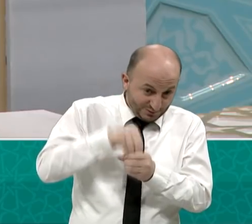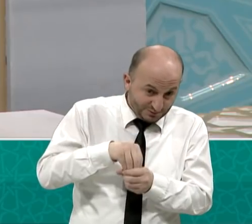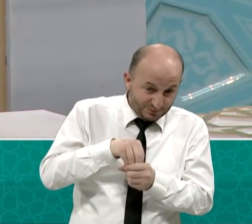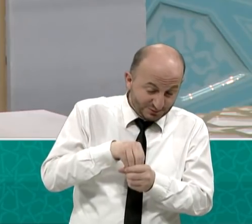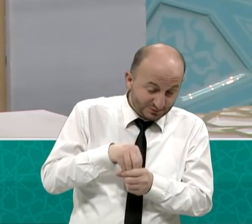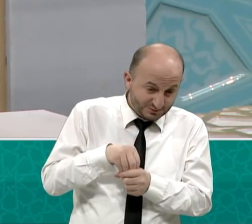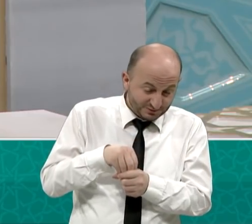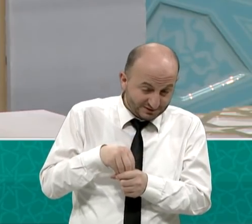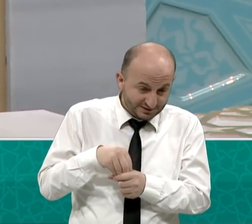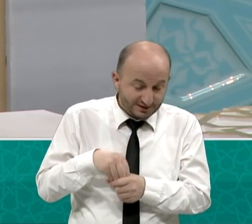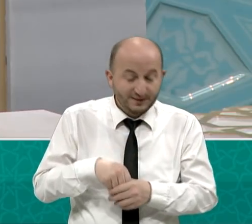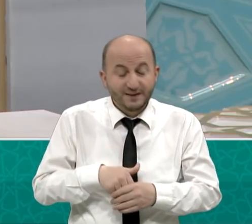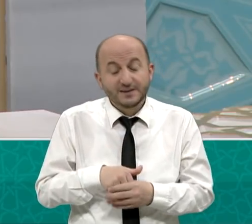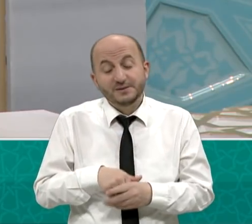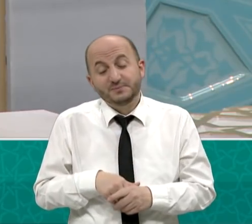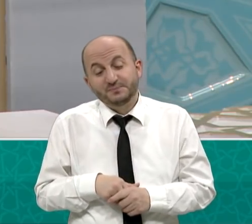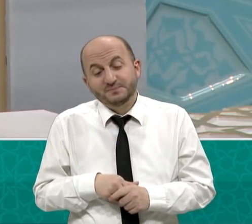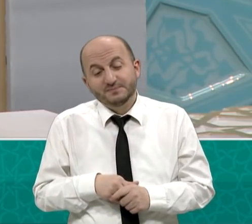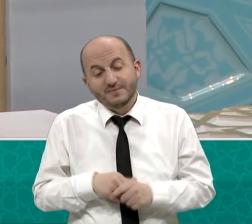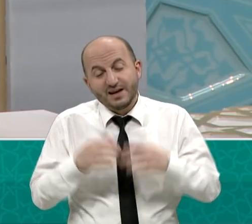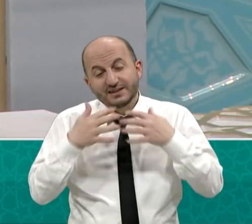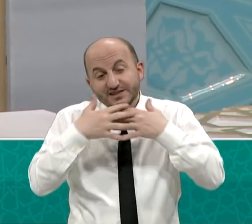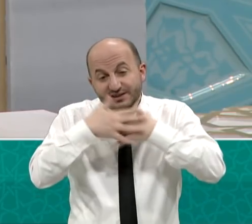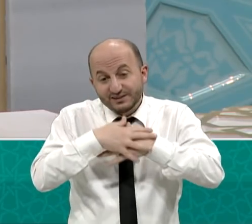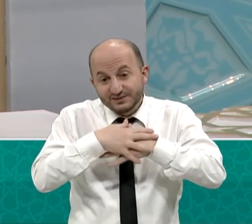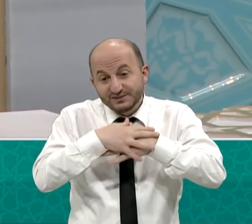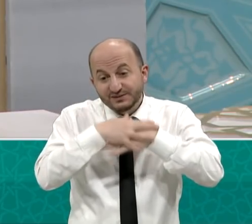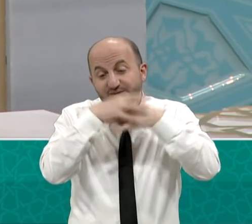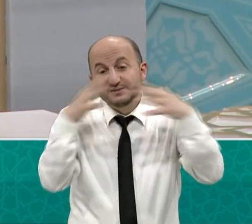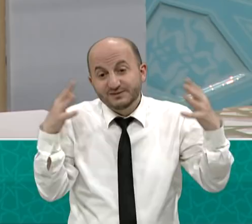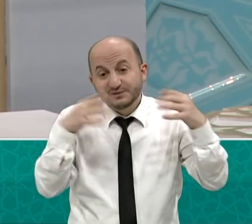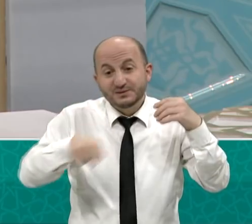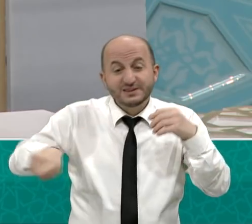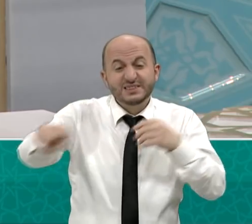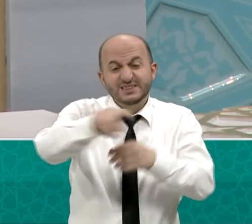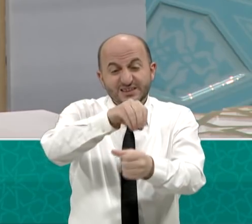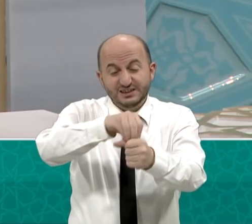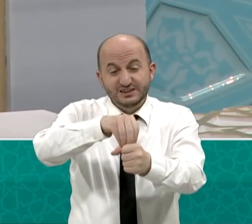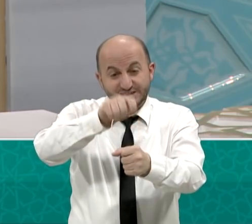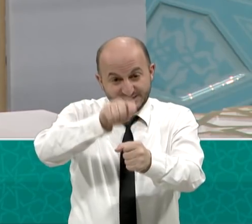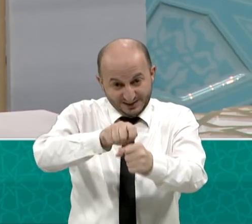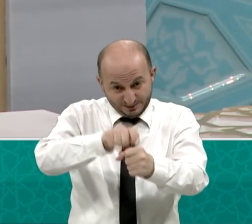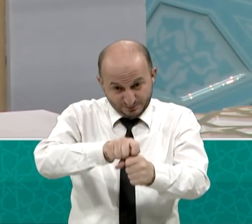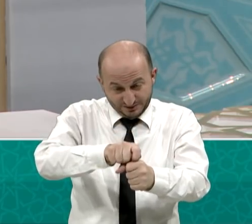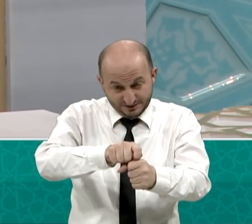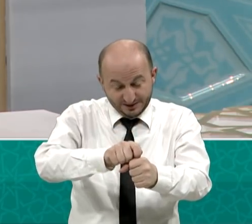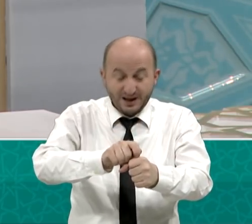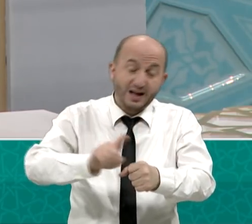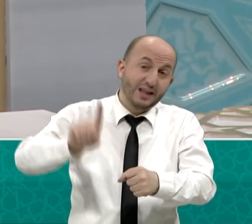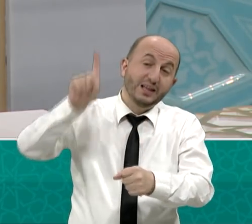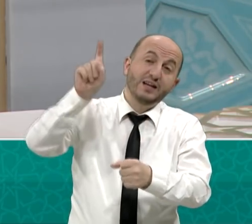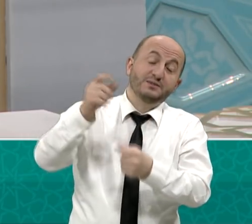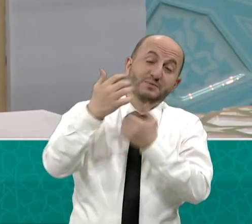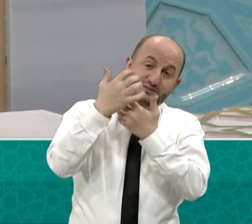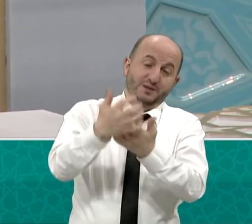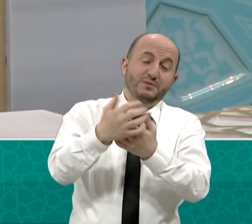lekumul leyle ven nehar geceyi gündüzü sizin için bahşetmesi, yaratması da Mevla'nın bir